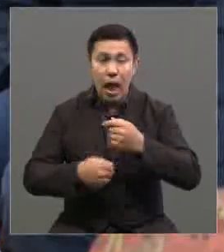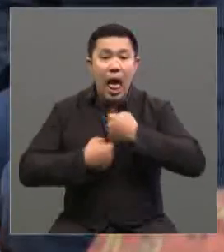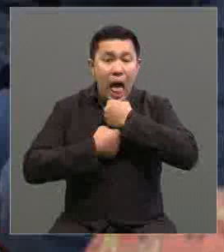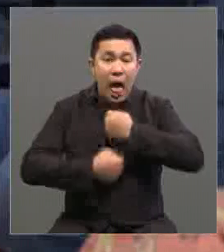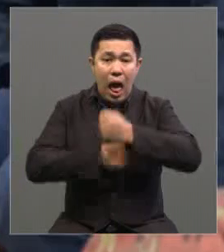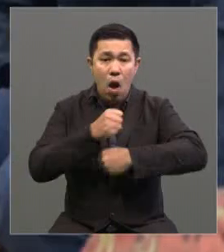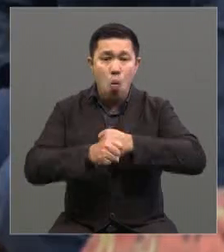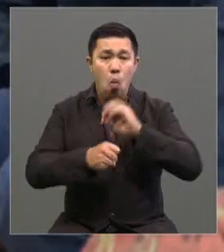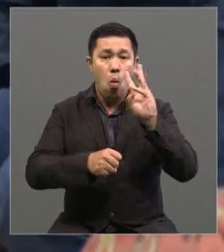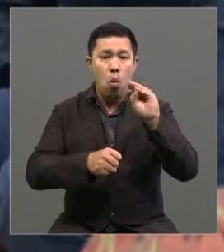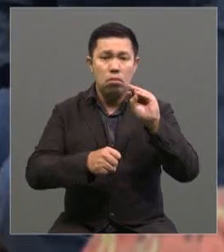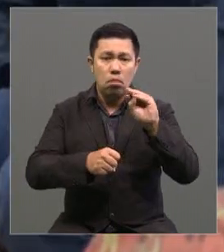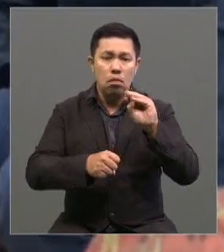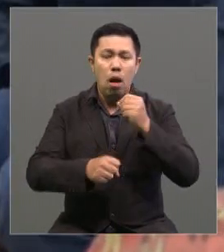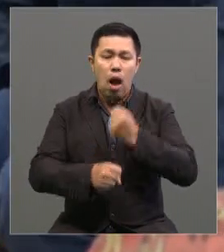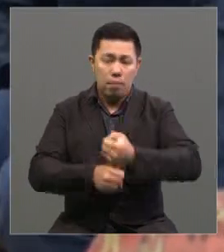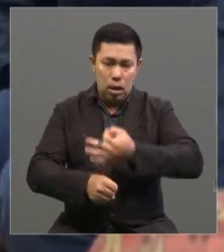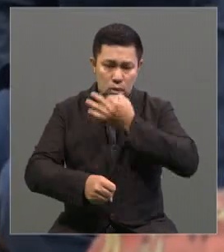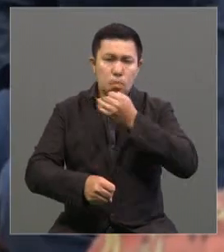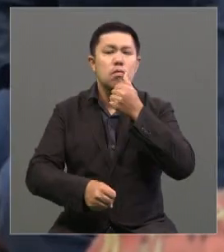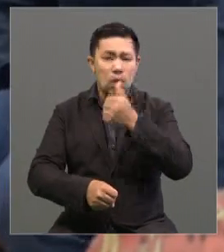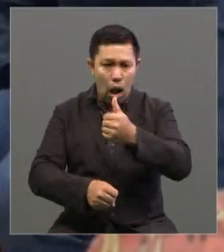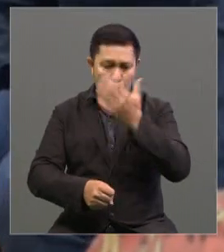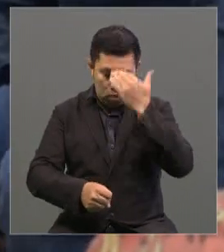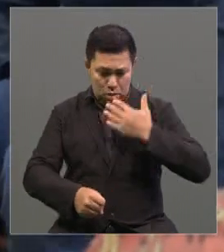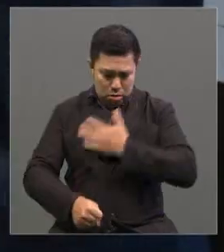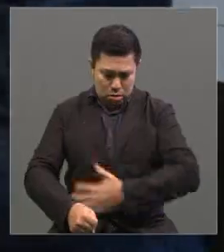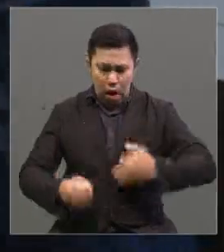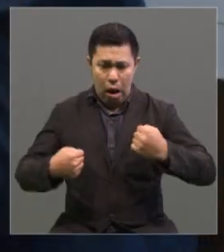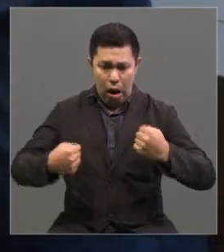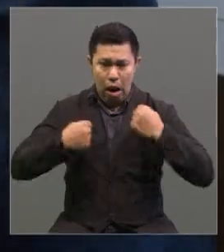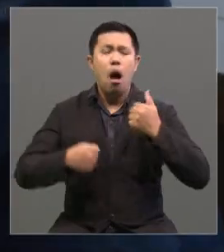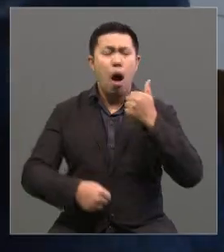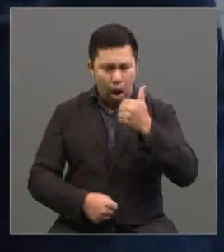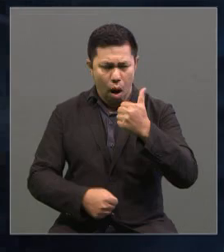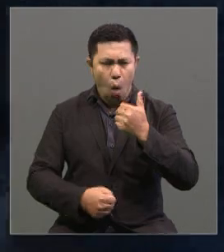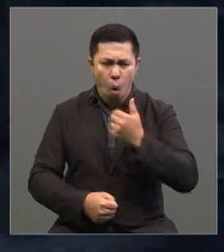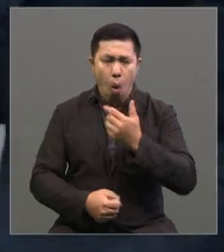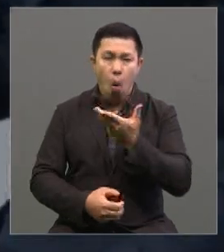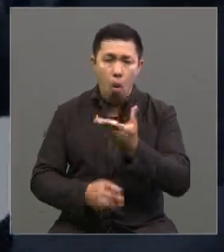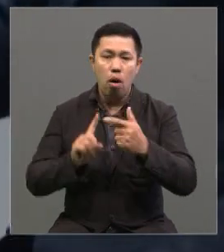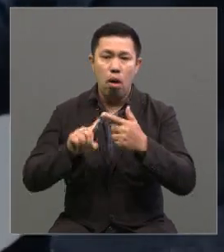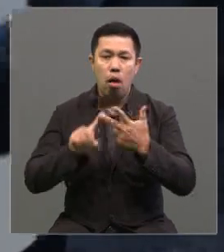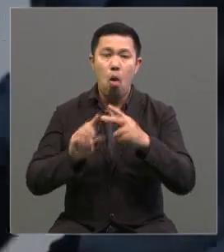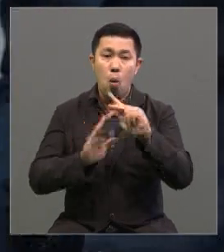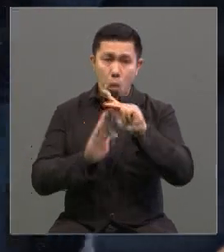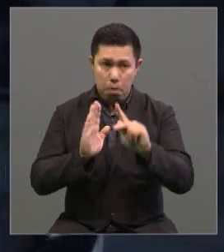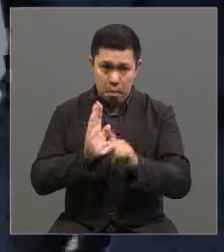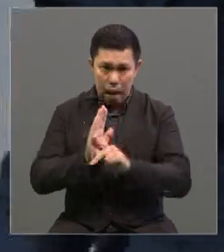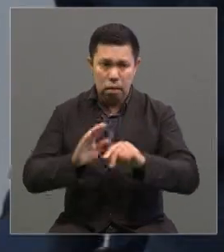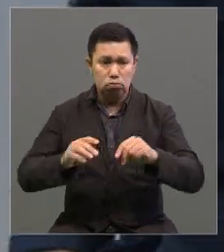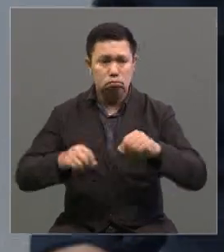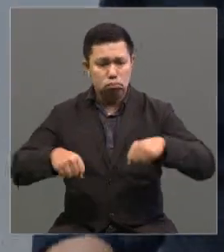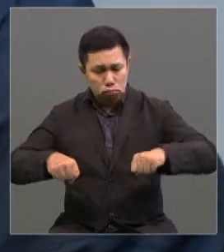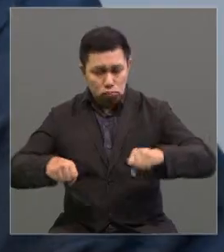งอายุเกิน60ปีขึ้นไปสามารถประกอบอาชีพได้ถ้าเกิดร่างกายนั้นยังแข็งแรงพอนะครับและบังคับใช้กฎหมายการขับขี่อย่างมีประสิทธิ